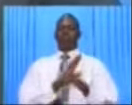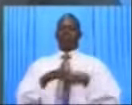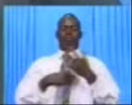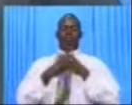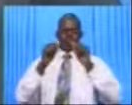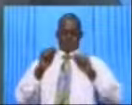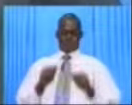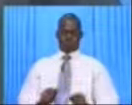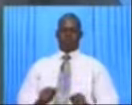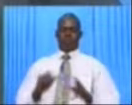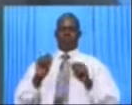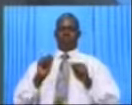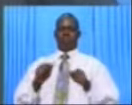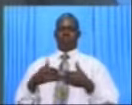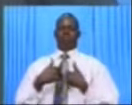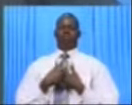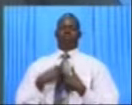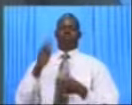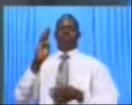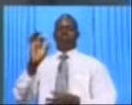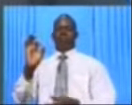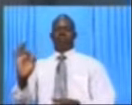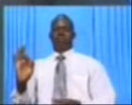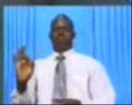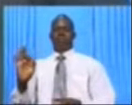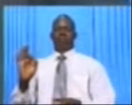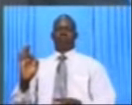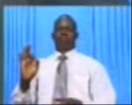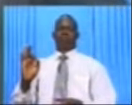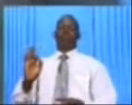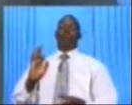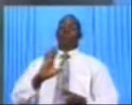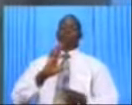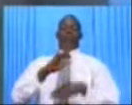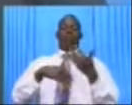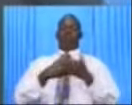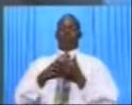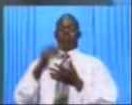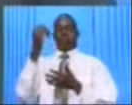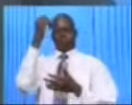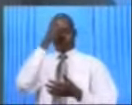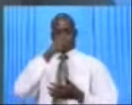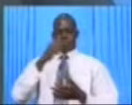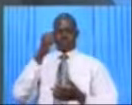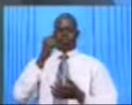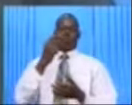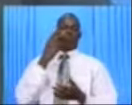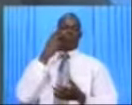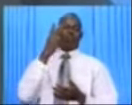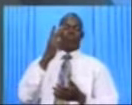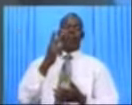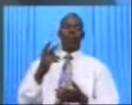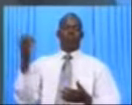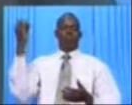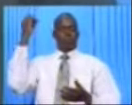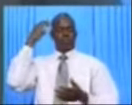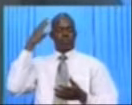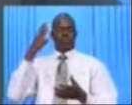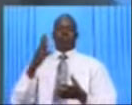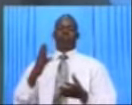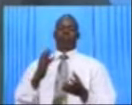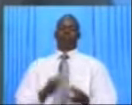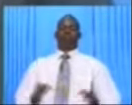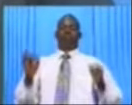peut avoir, en particulier au Burkina Faso et dans toute l'Afrique, compte tenu, je dirais, de l'ensoleillement extraordinaire